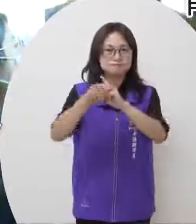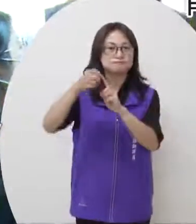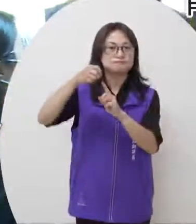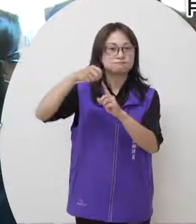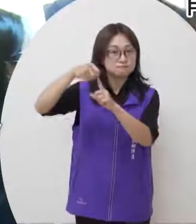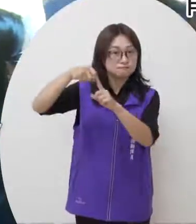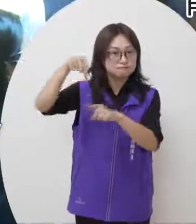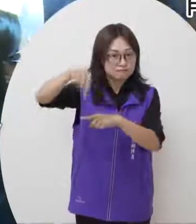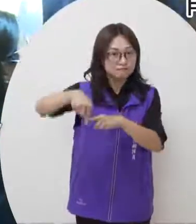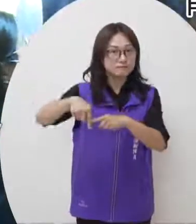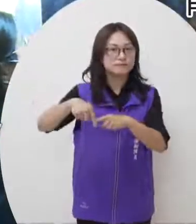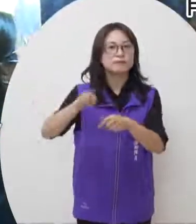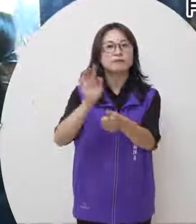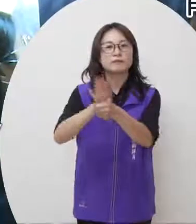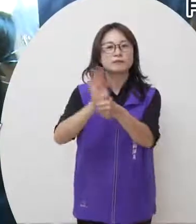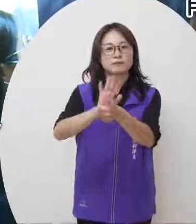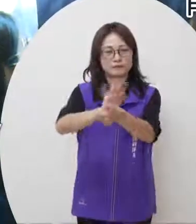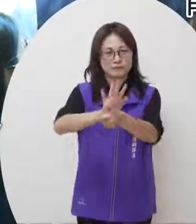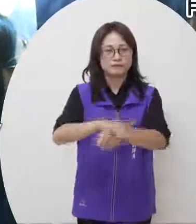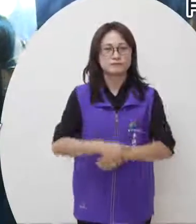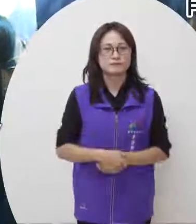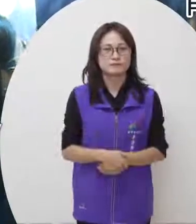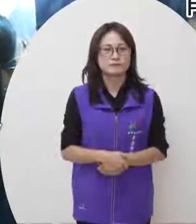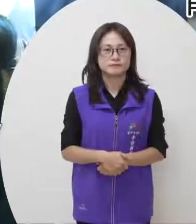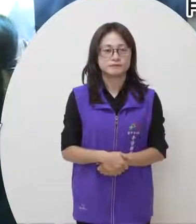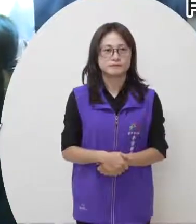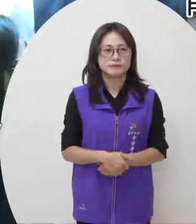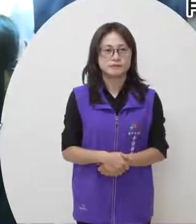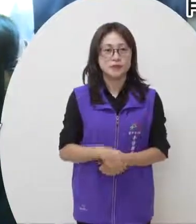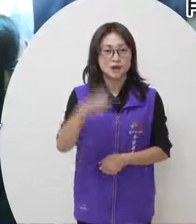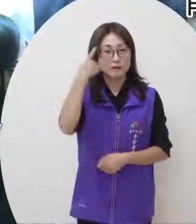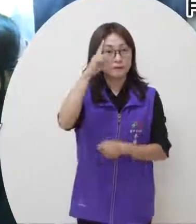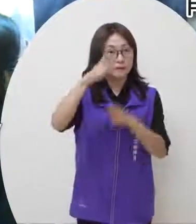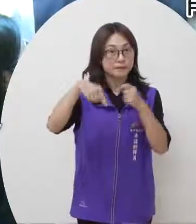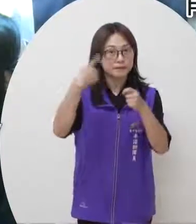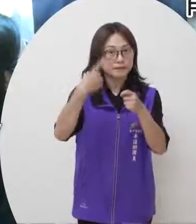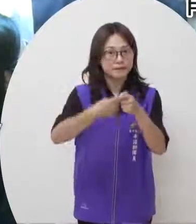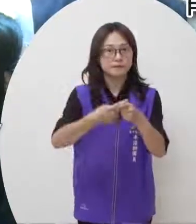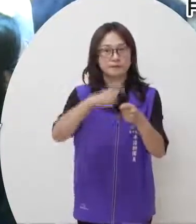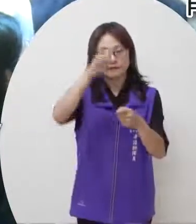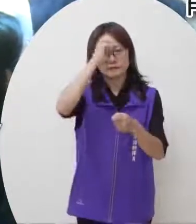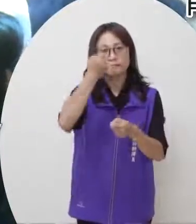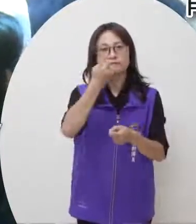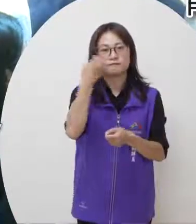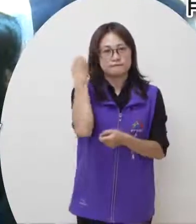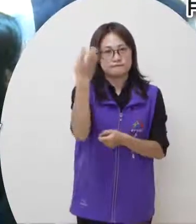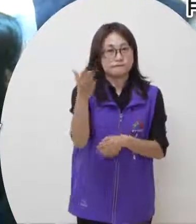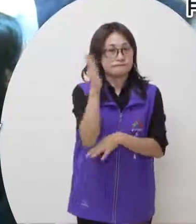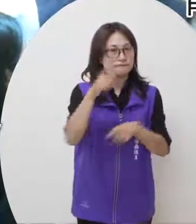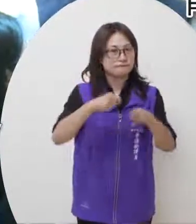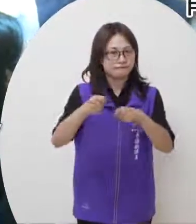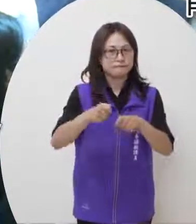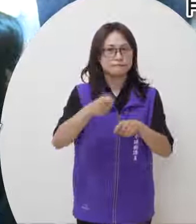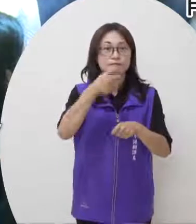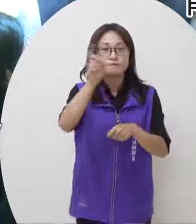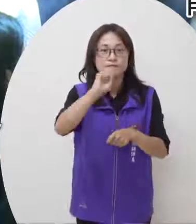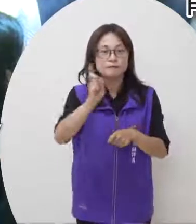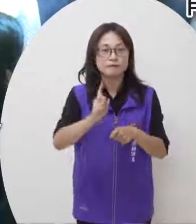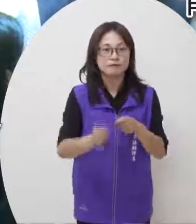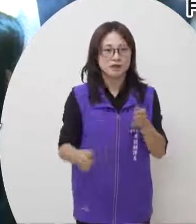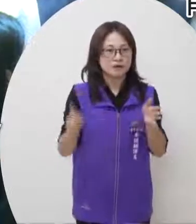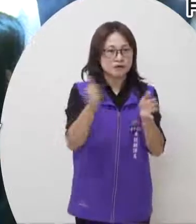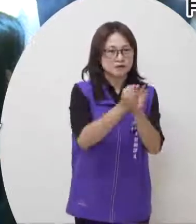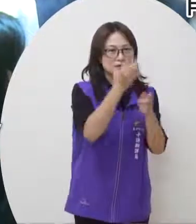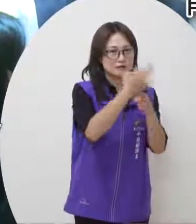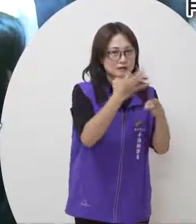打好，慢慢的公车路网要开始做调整。明年度我们希望提出一个新的政策，叫乘车优惠，市民优